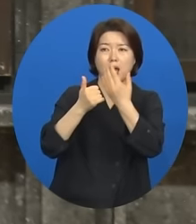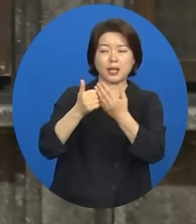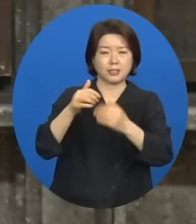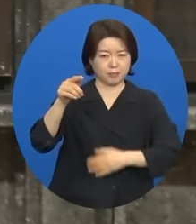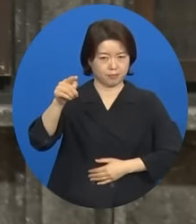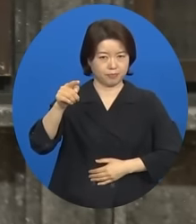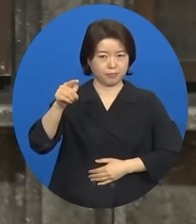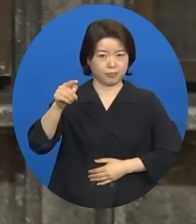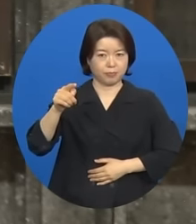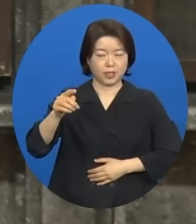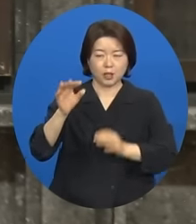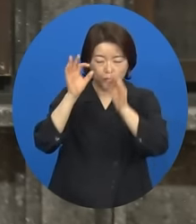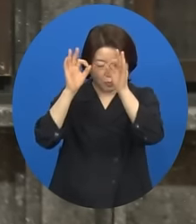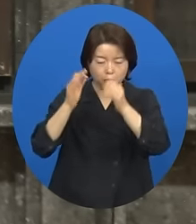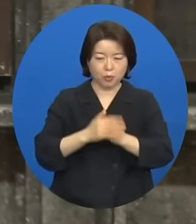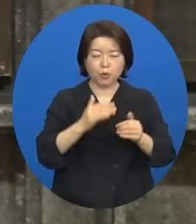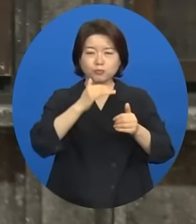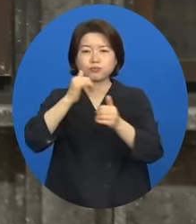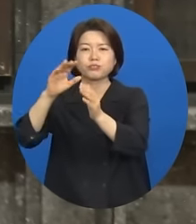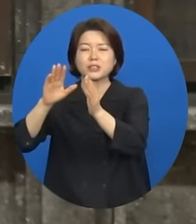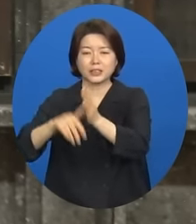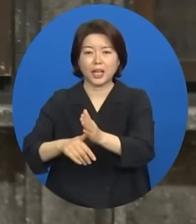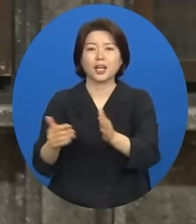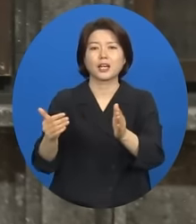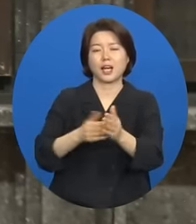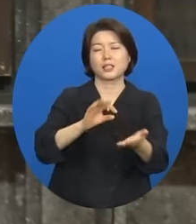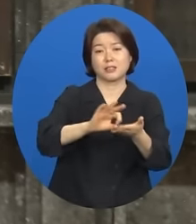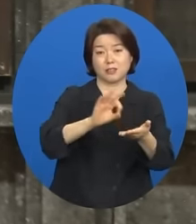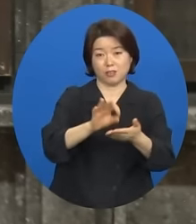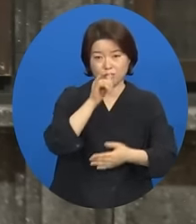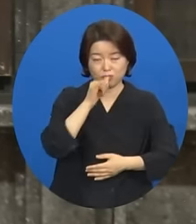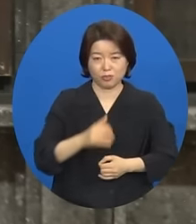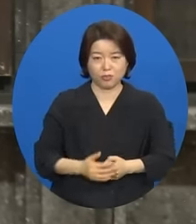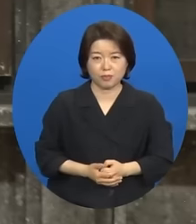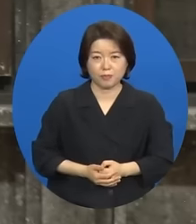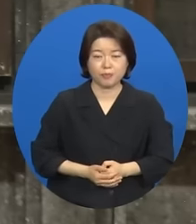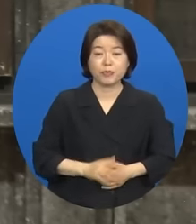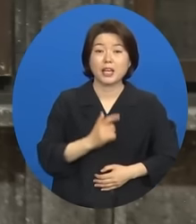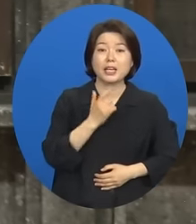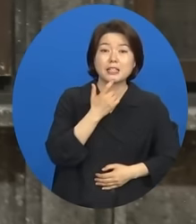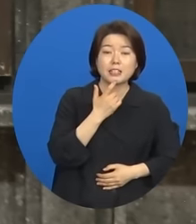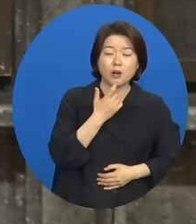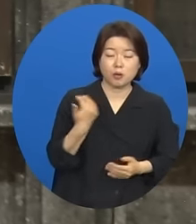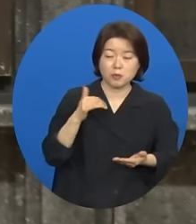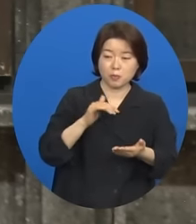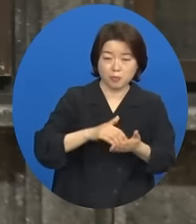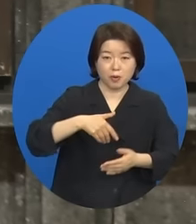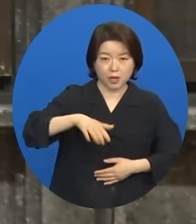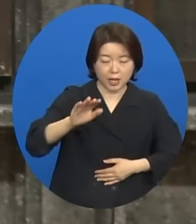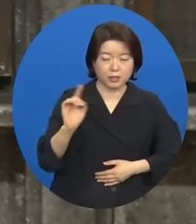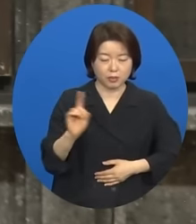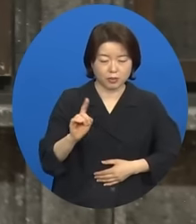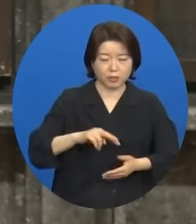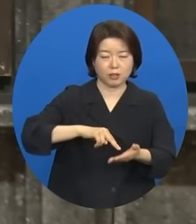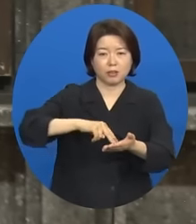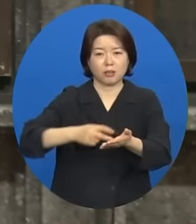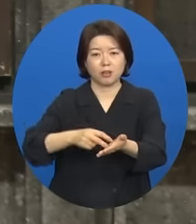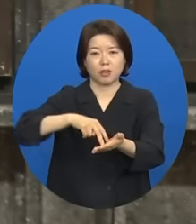때까지 그렇게 쓰신 것이죠. 그러니까 지금 야곱은요 돌아가면서 어떻게 합니까? 허벅다리를 절게 됩니다.